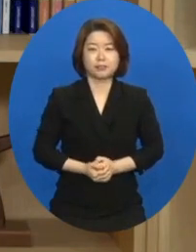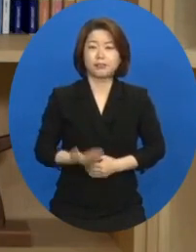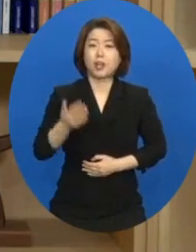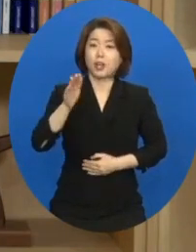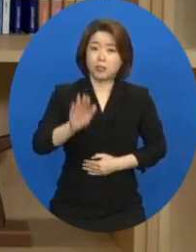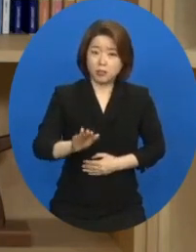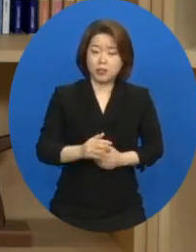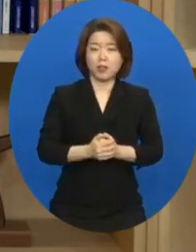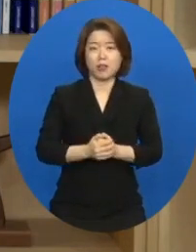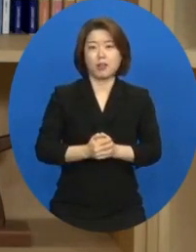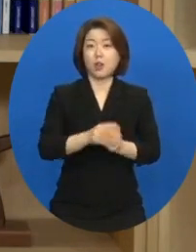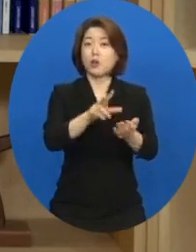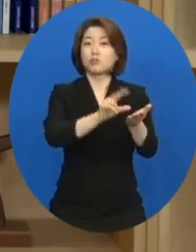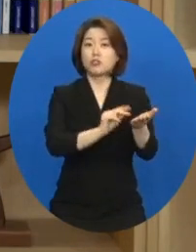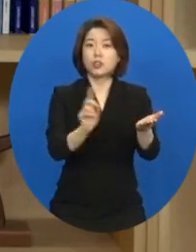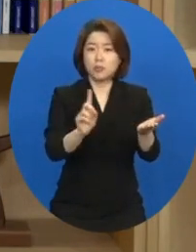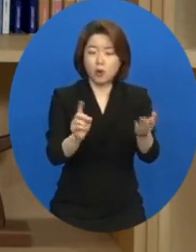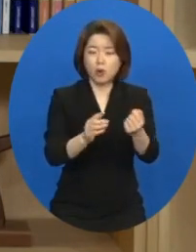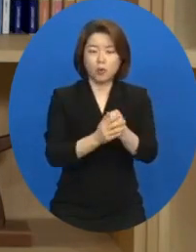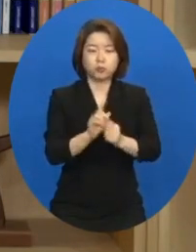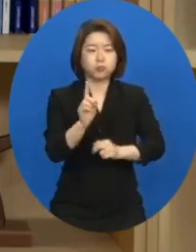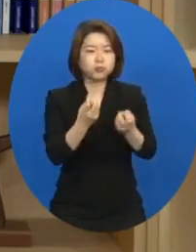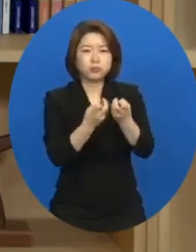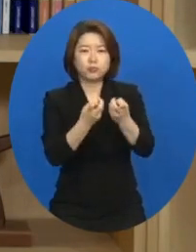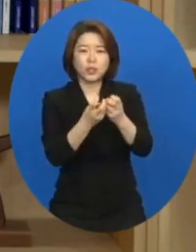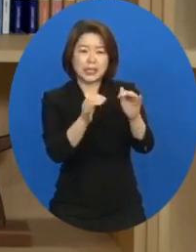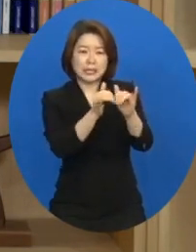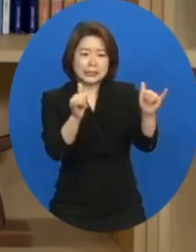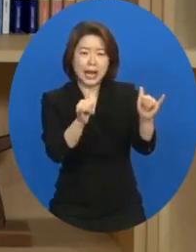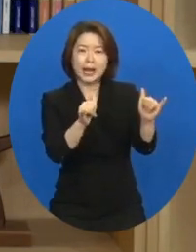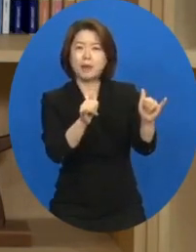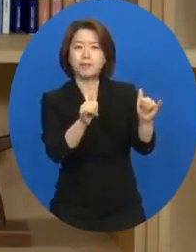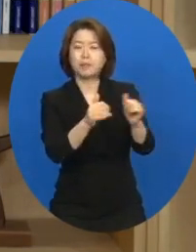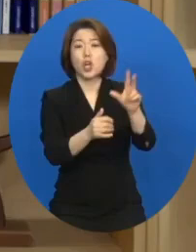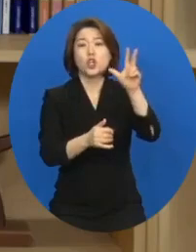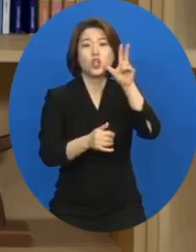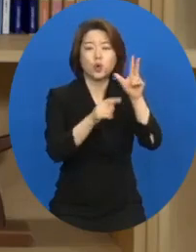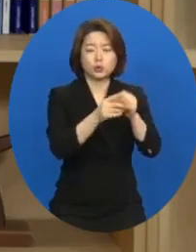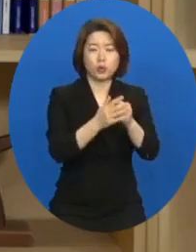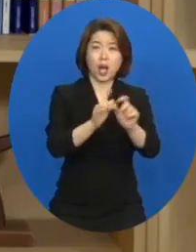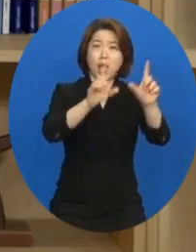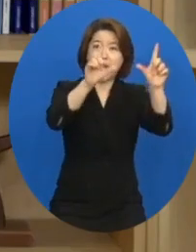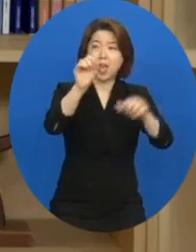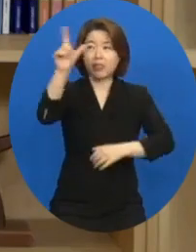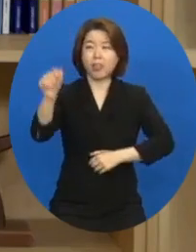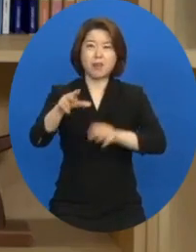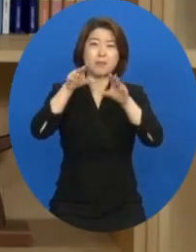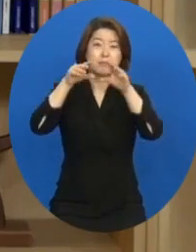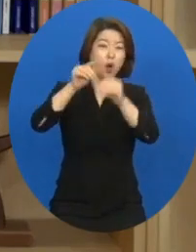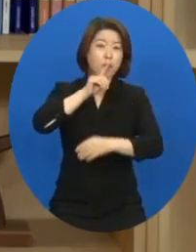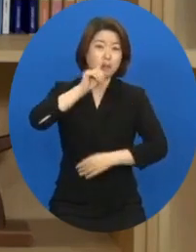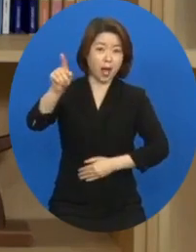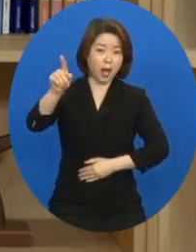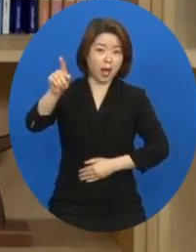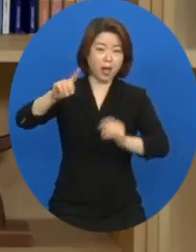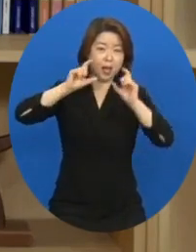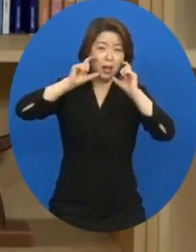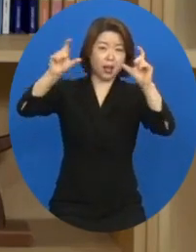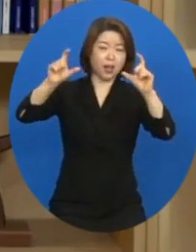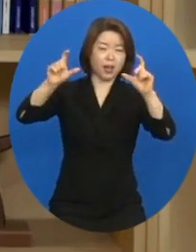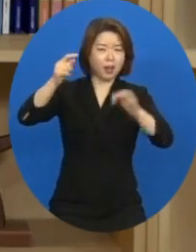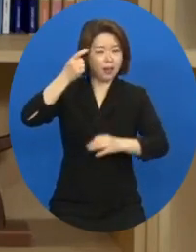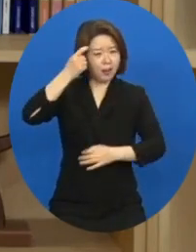문제는 어떻게 여호수아가 해와 달아 멈춰라 이런 선언을 할